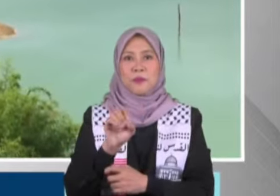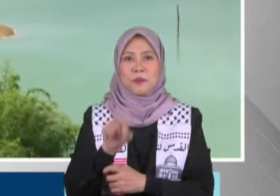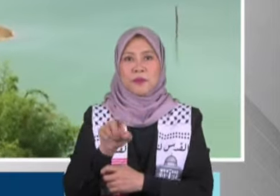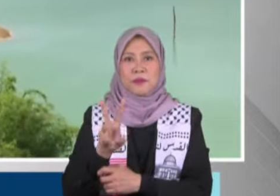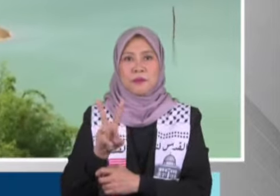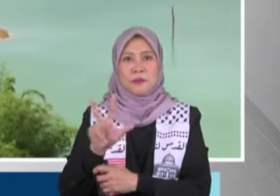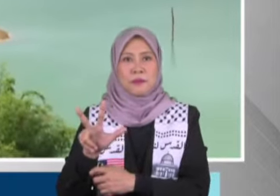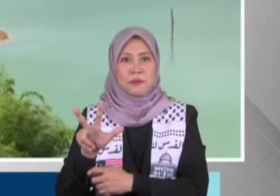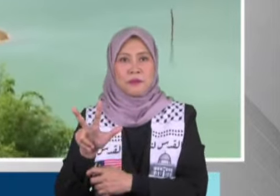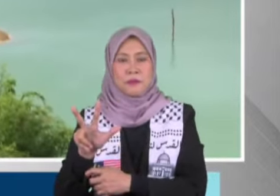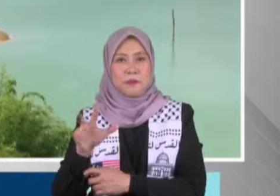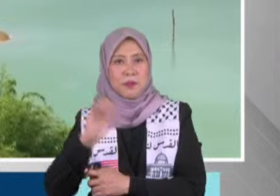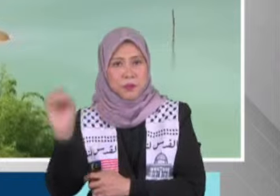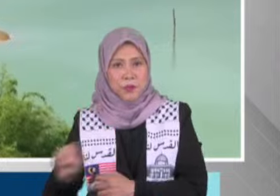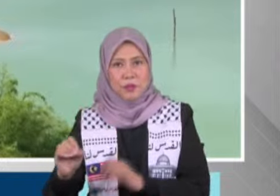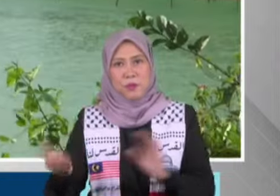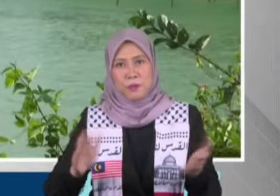40.63% berbanding